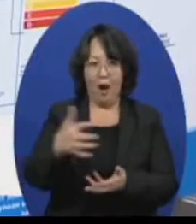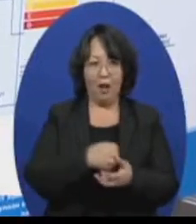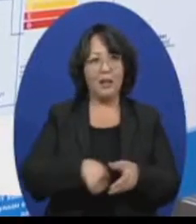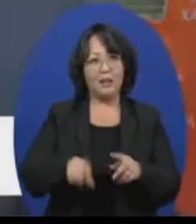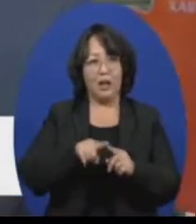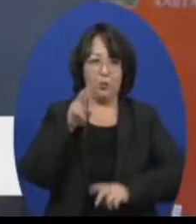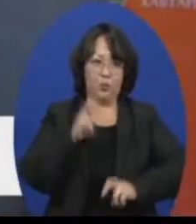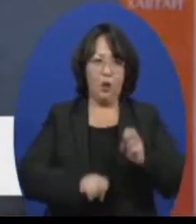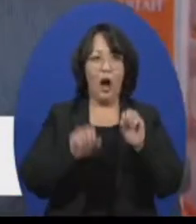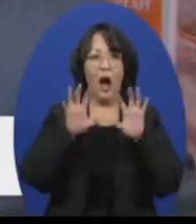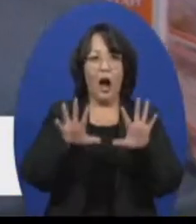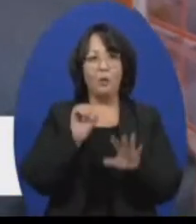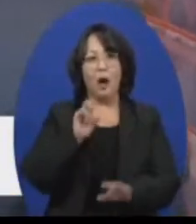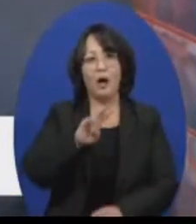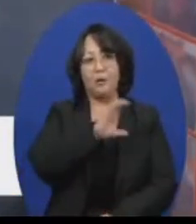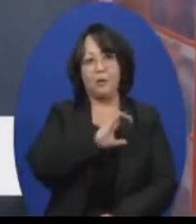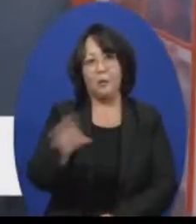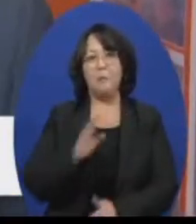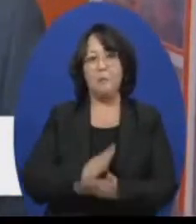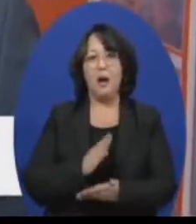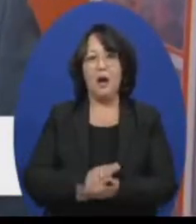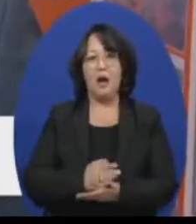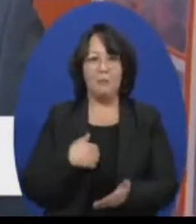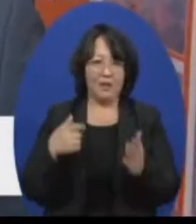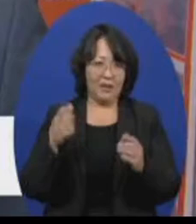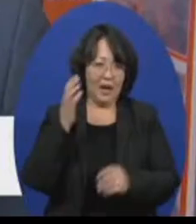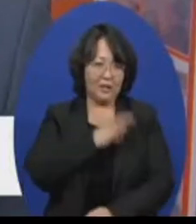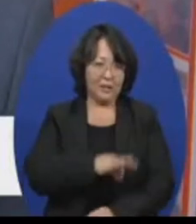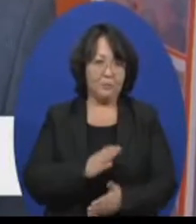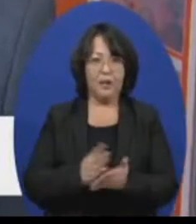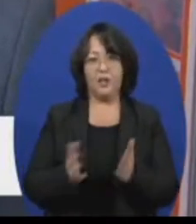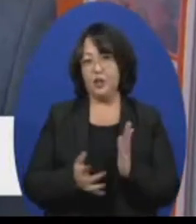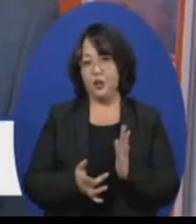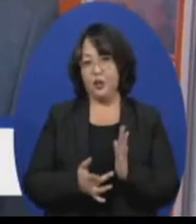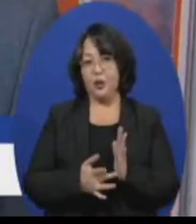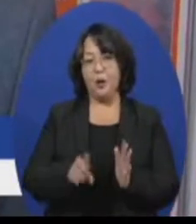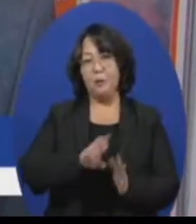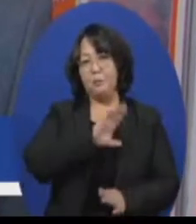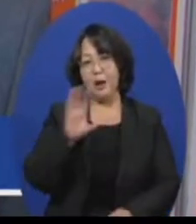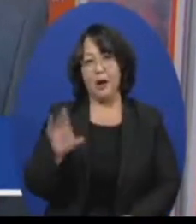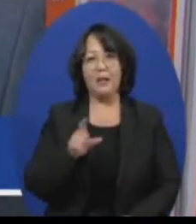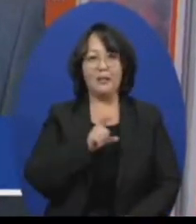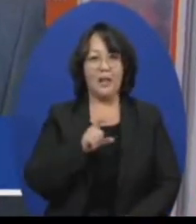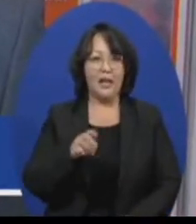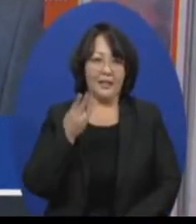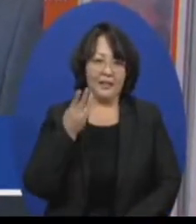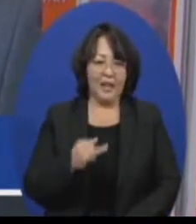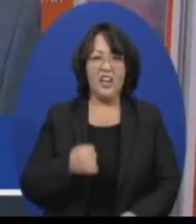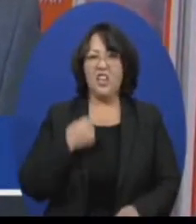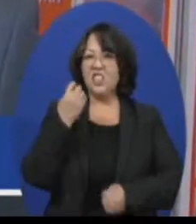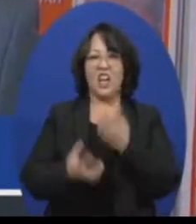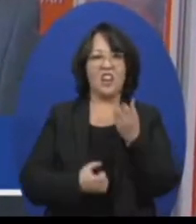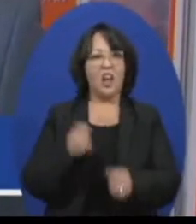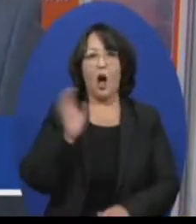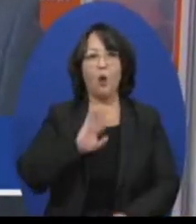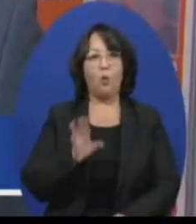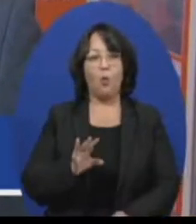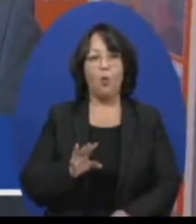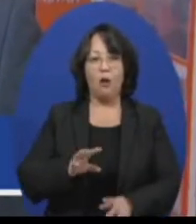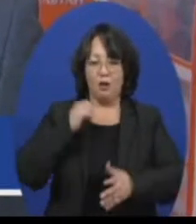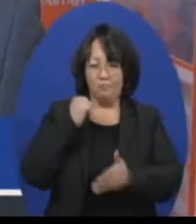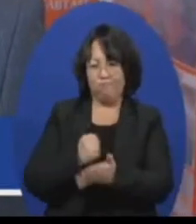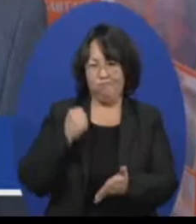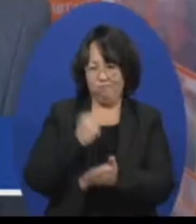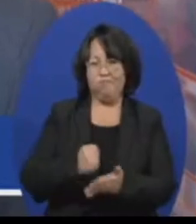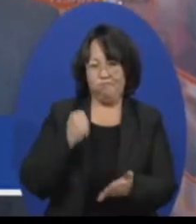нэгж байдаг. Одоо манай энэ яг энэ ашиглаж байгаа технологиор байгаль орчиндөө ээлтэй одоо шатаахгүй гэсэн үг. Одоо дандаа